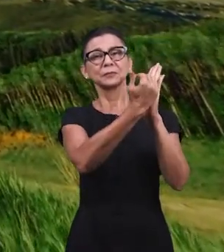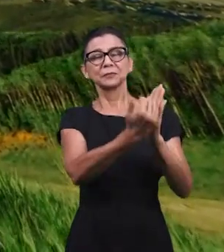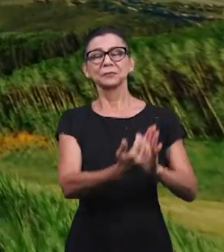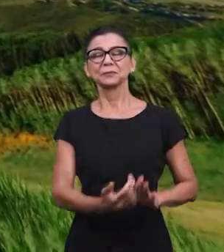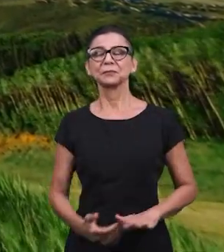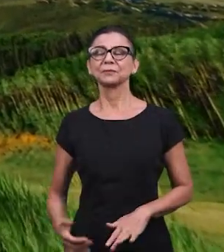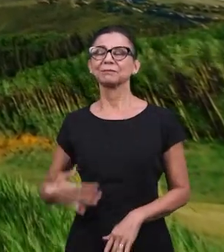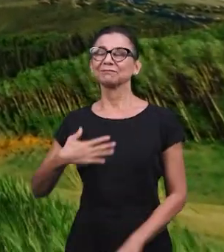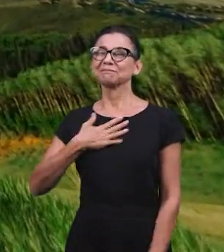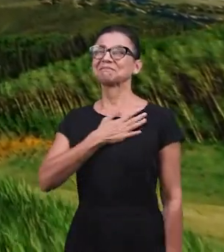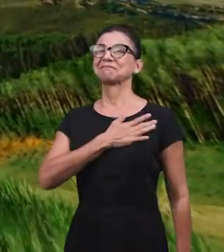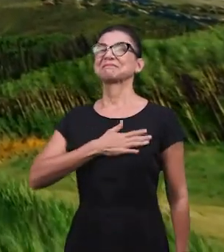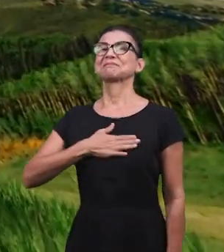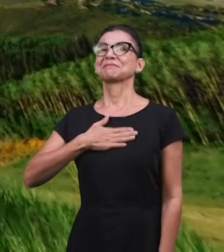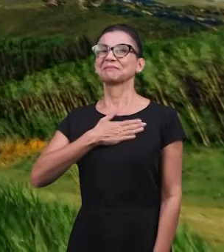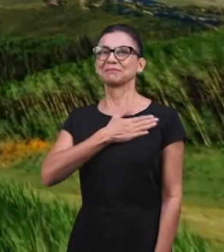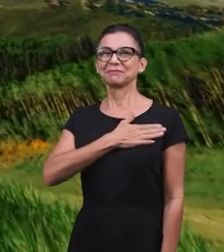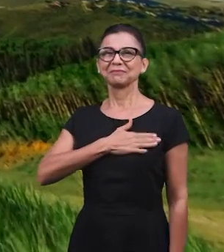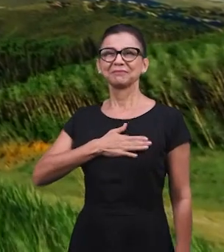Силою